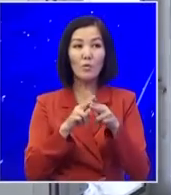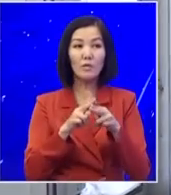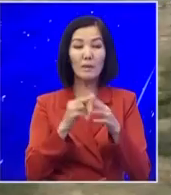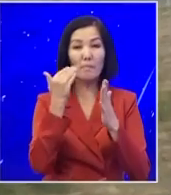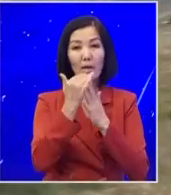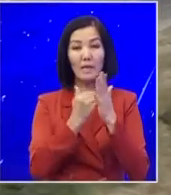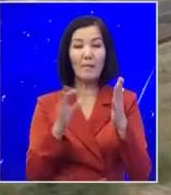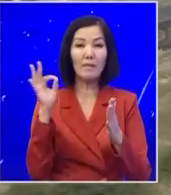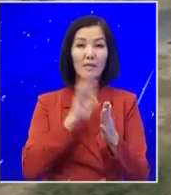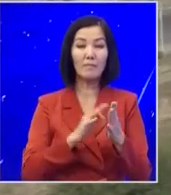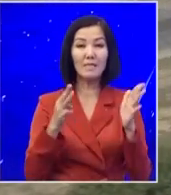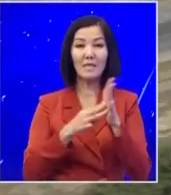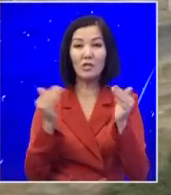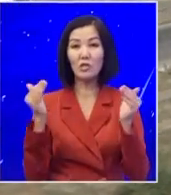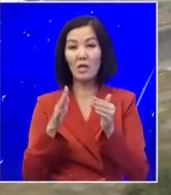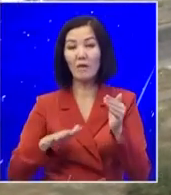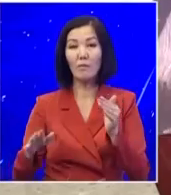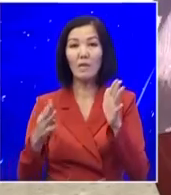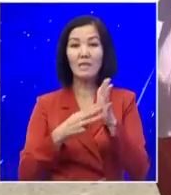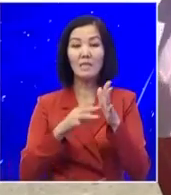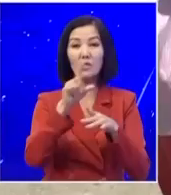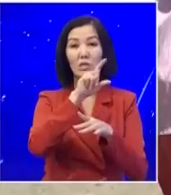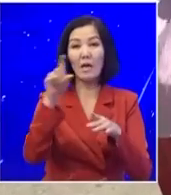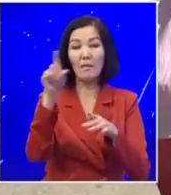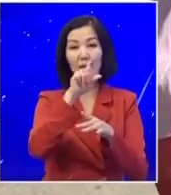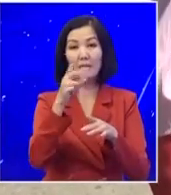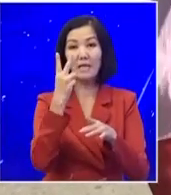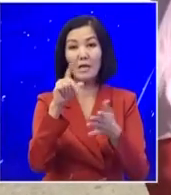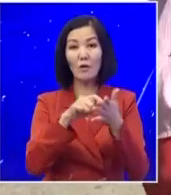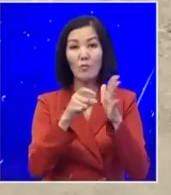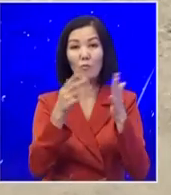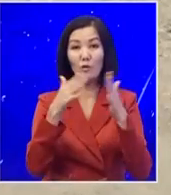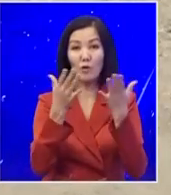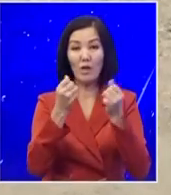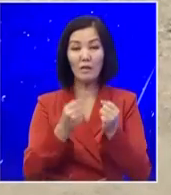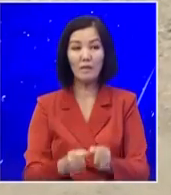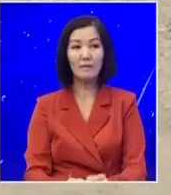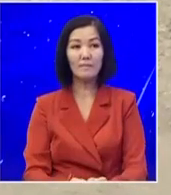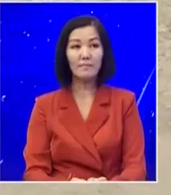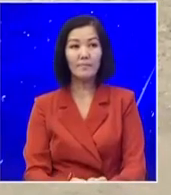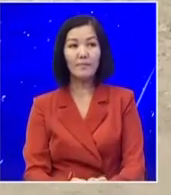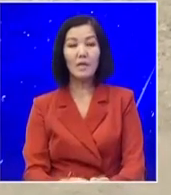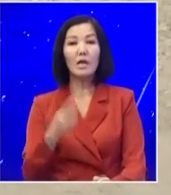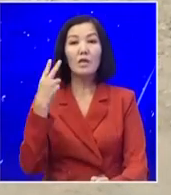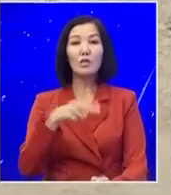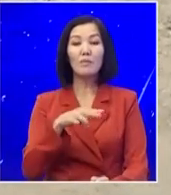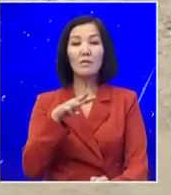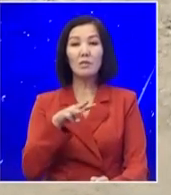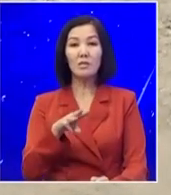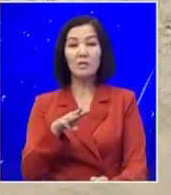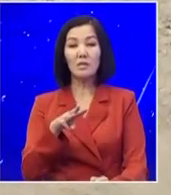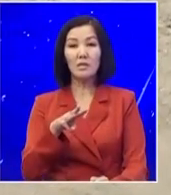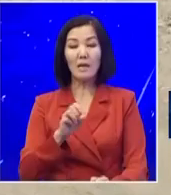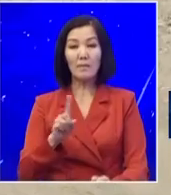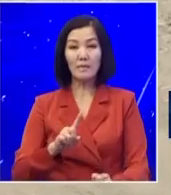таңдап, 8-ші ықшам ауданынан 8-ші қабаттан 2 бөлмелі пәтер алды. Мен 20-шы тамызда ең алғашқы